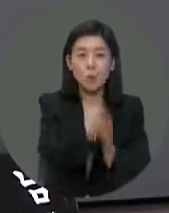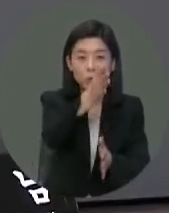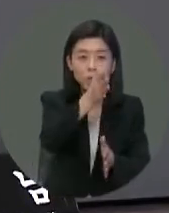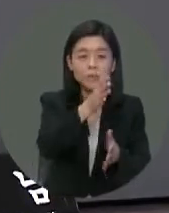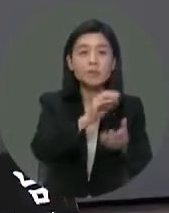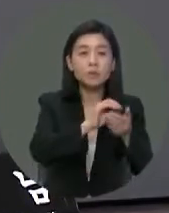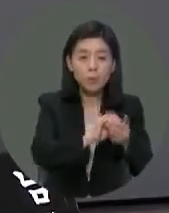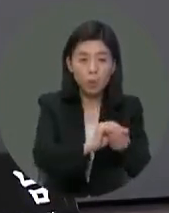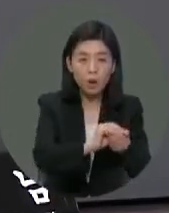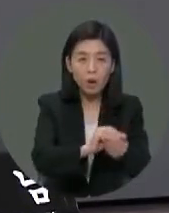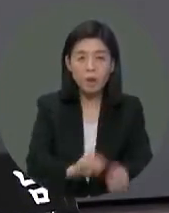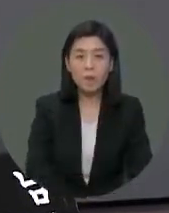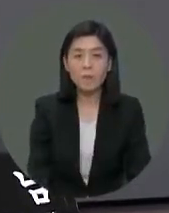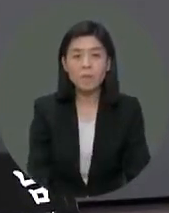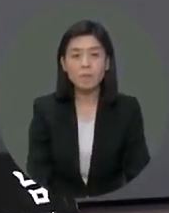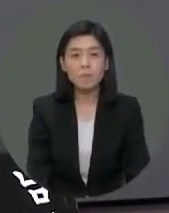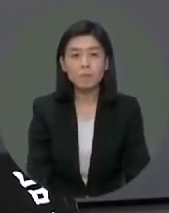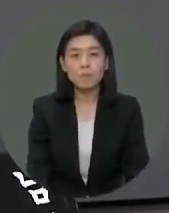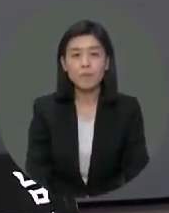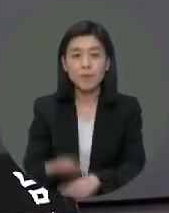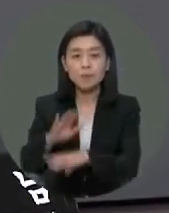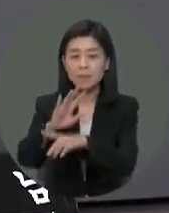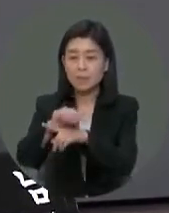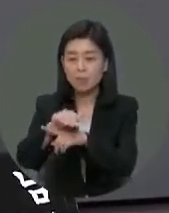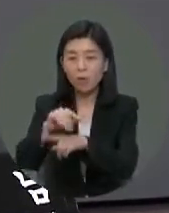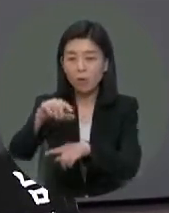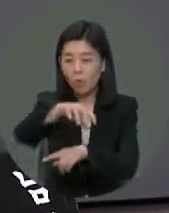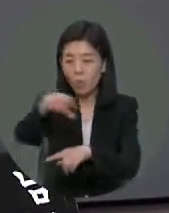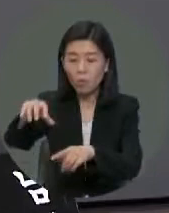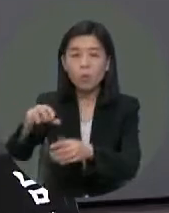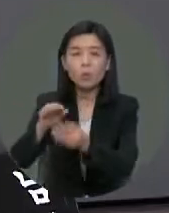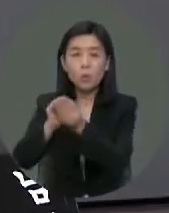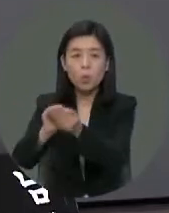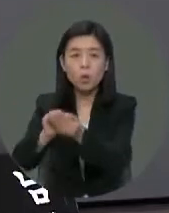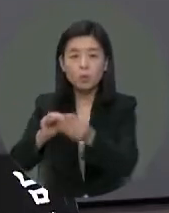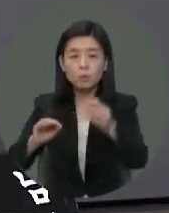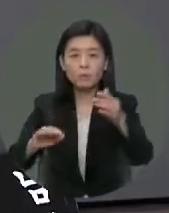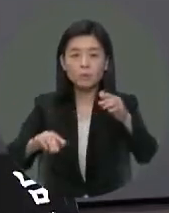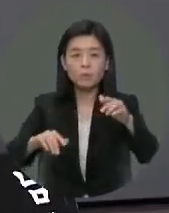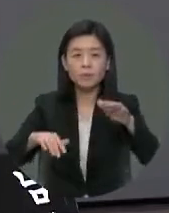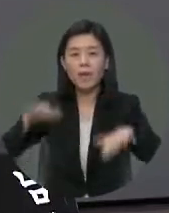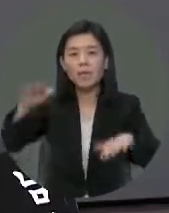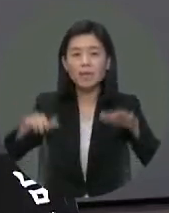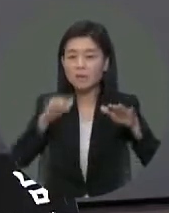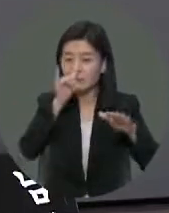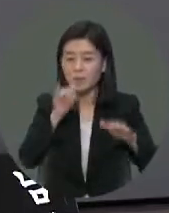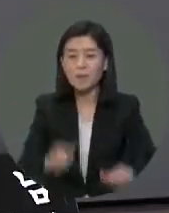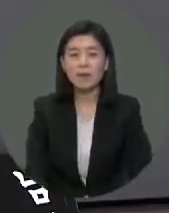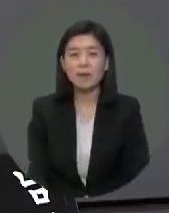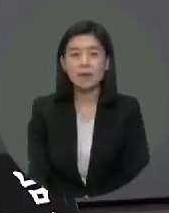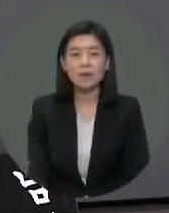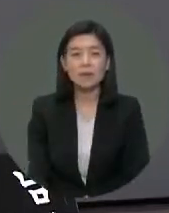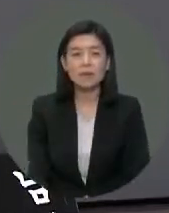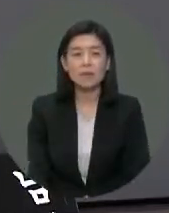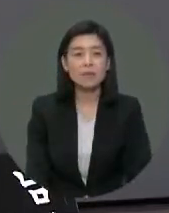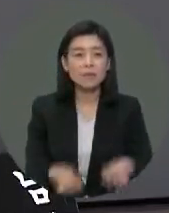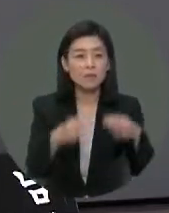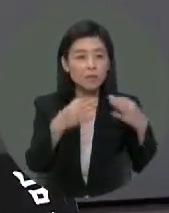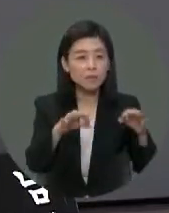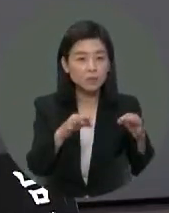많습니다 도시농협은 뭐 여러 의원들도 지적을 하셨습니다만은 신용 사업 수익은 과도하게 발생하고